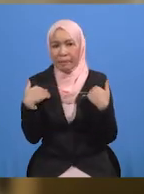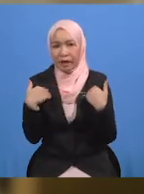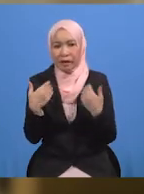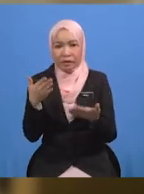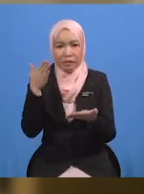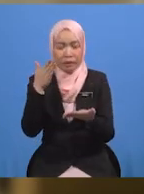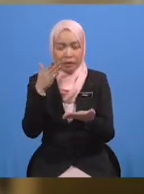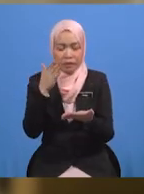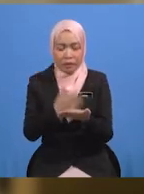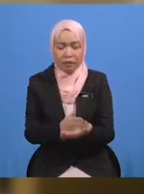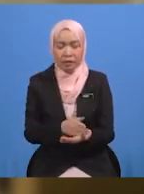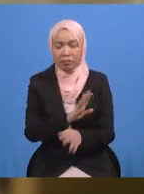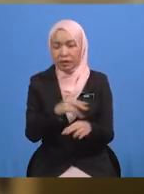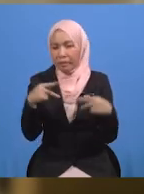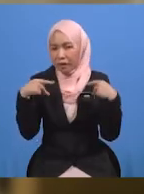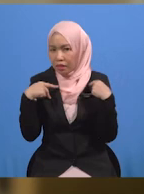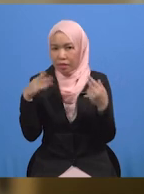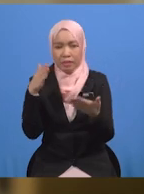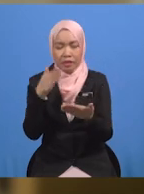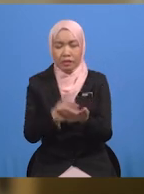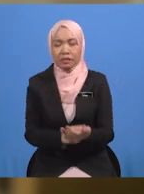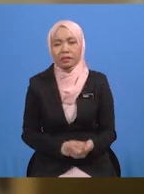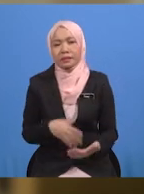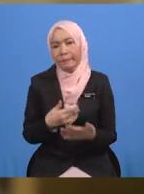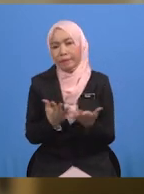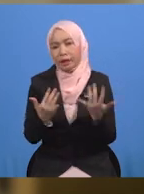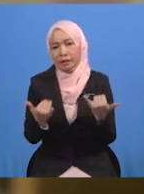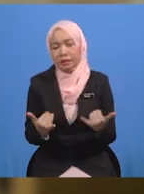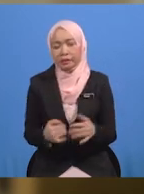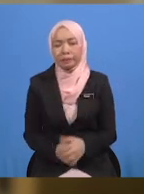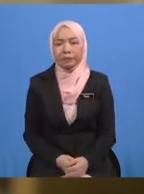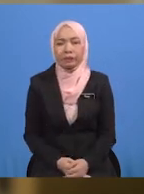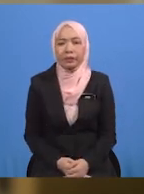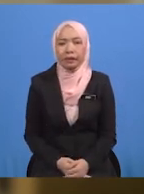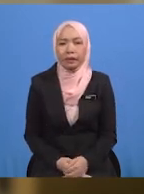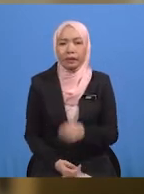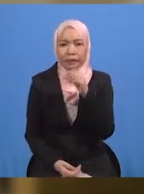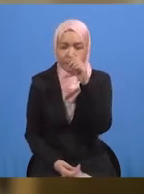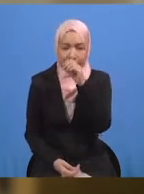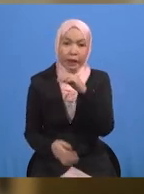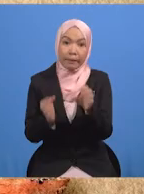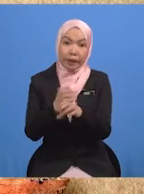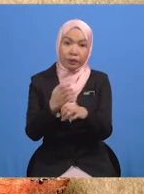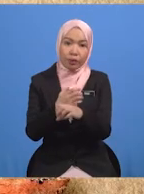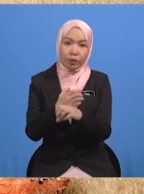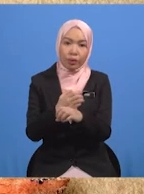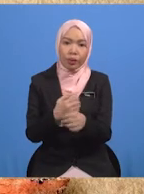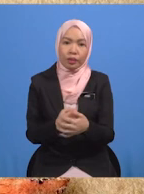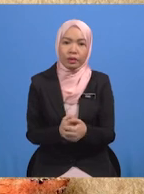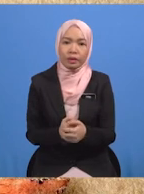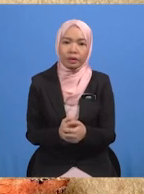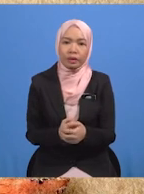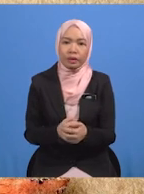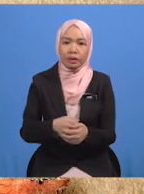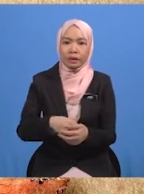Gerakan sekularisasi ini merupakan salah satu bentuk penjajahan alaf baru bagi pihak